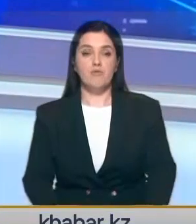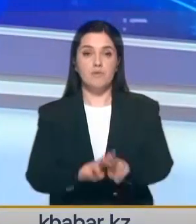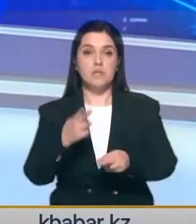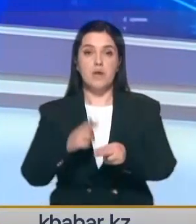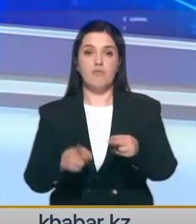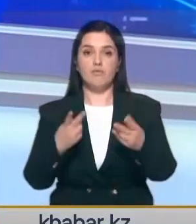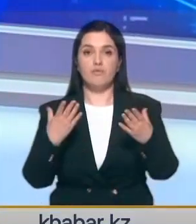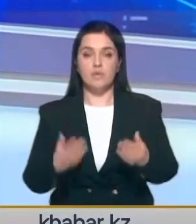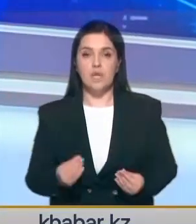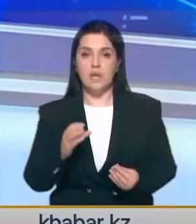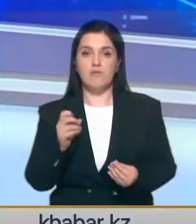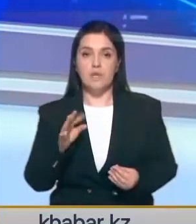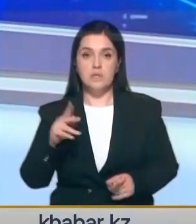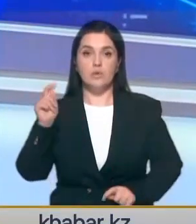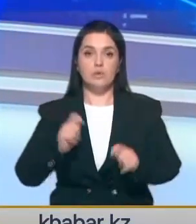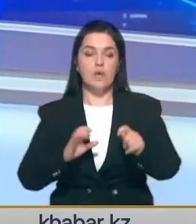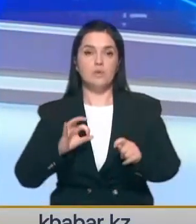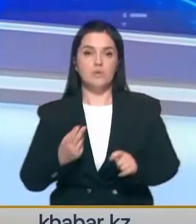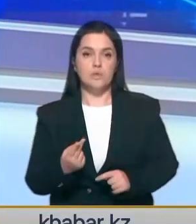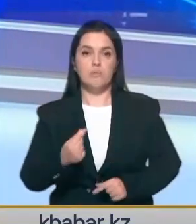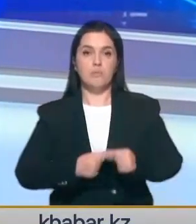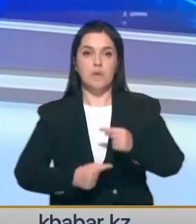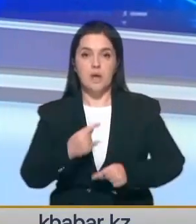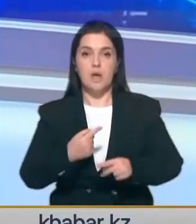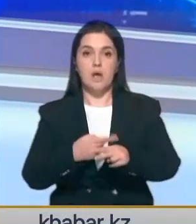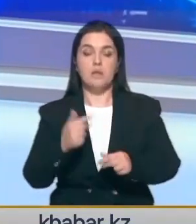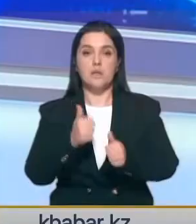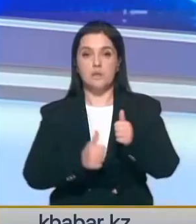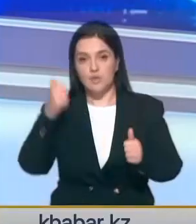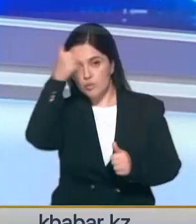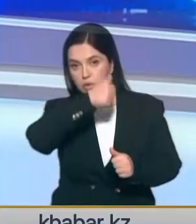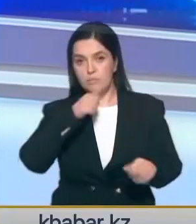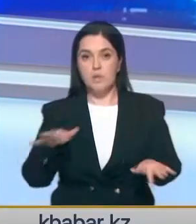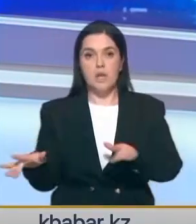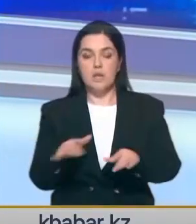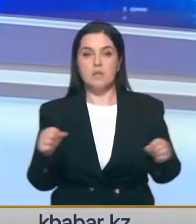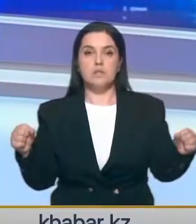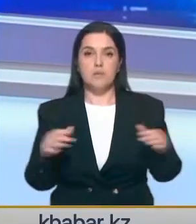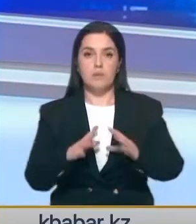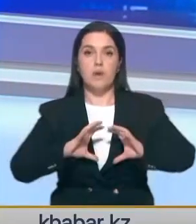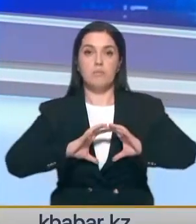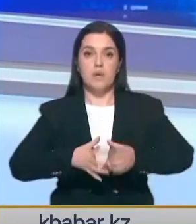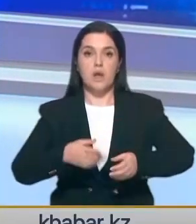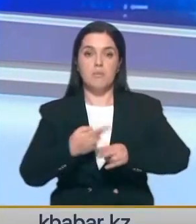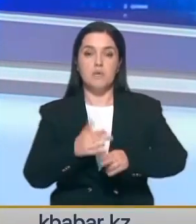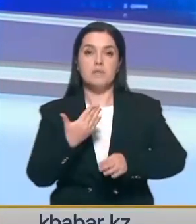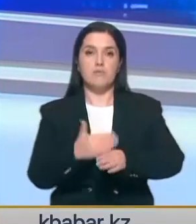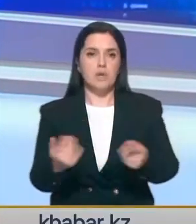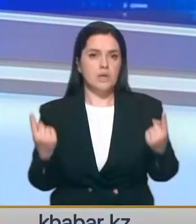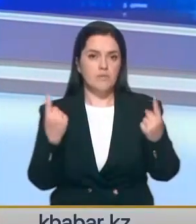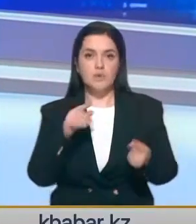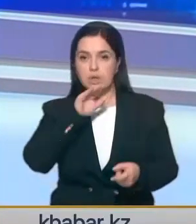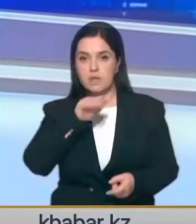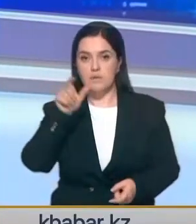В Астане завершил работу двухдневный евразийский курултай социального предпринимательства. Это ежегодное мероприятие, которое собирает мировых лидеров сферы